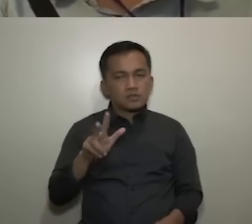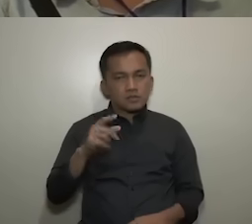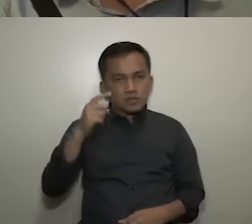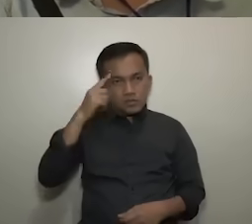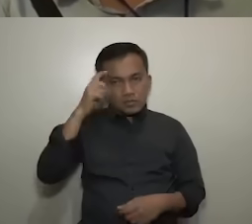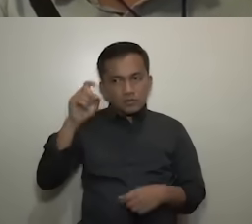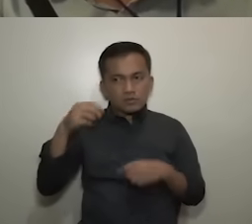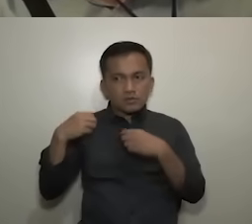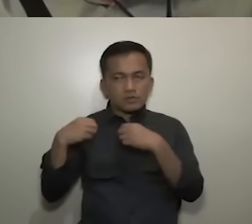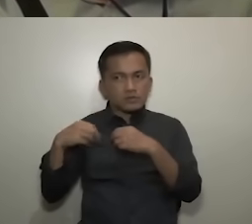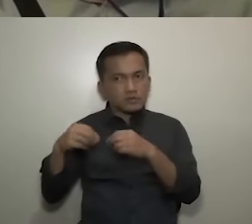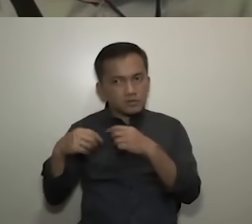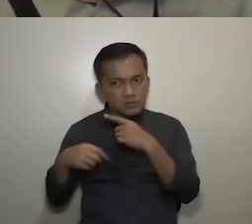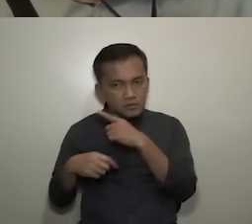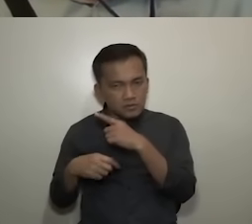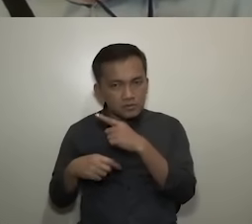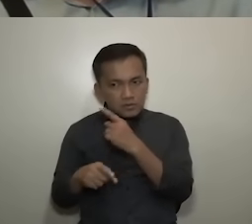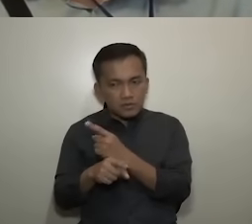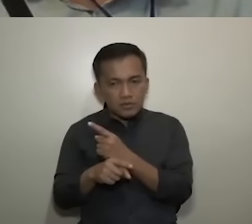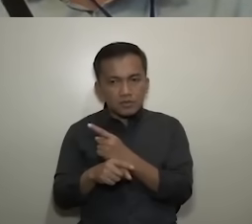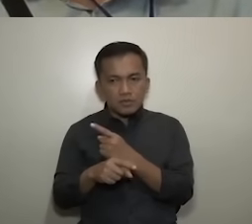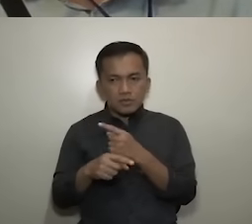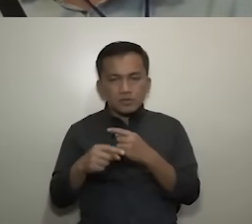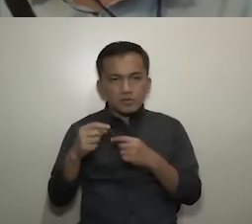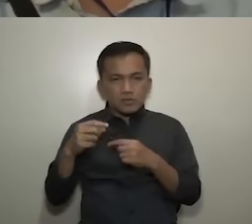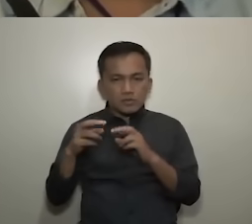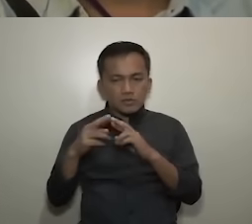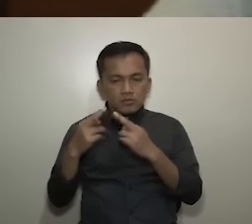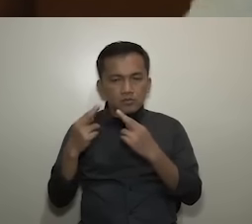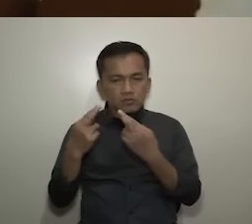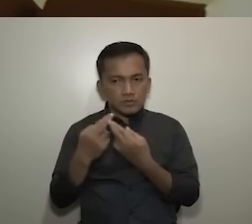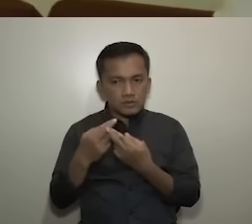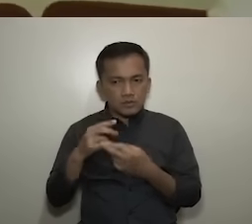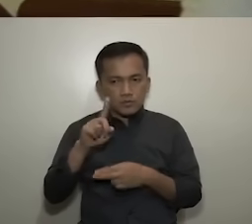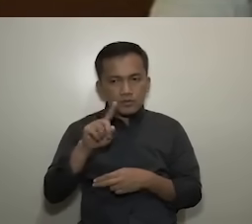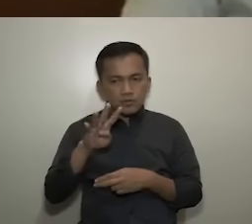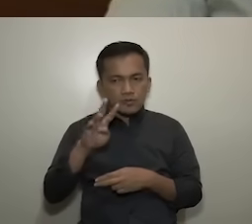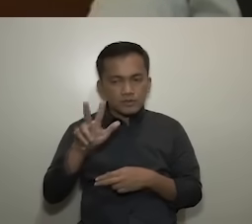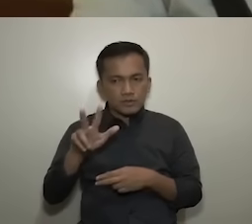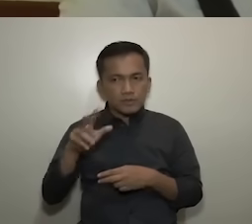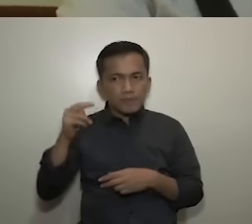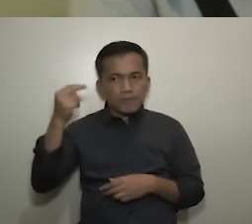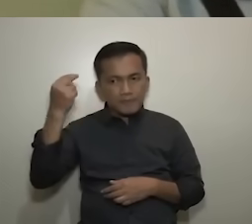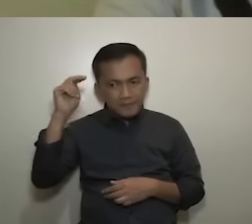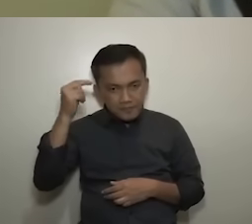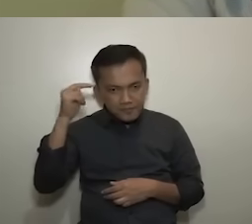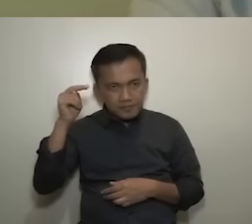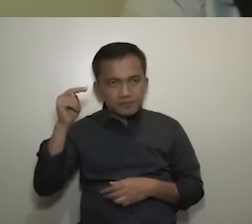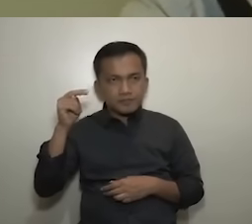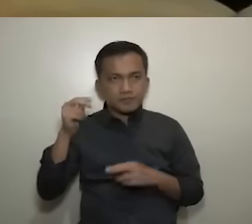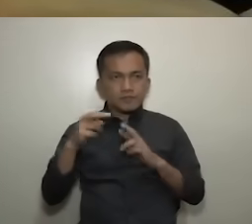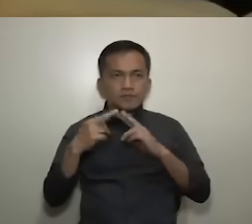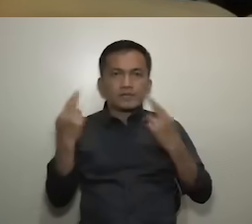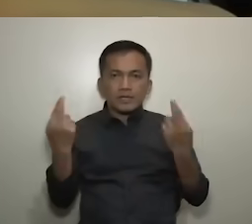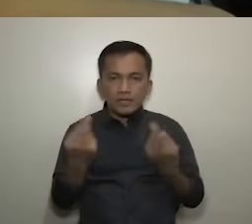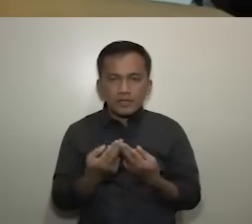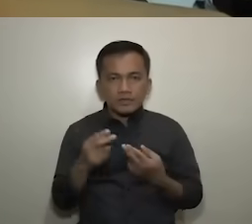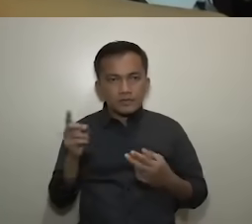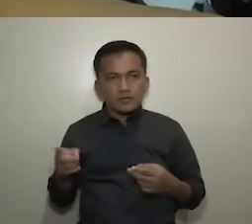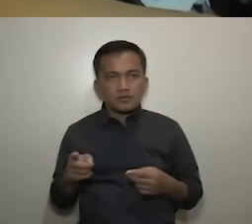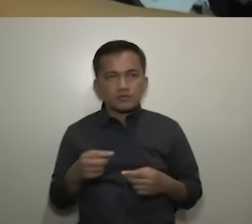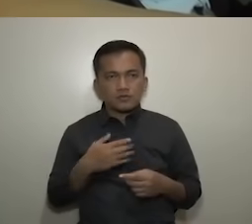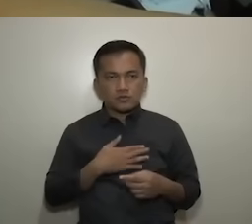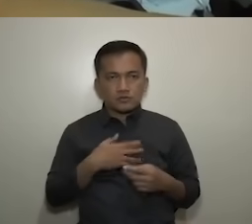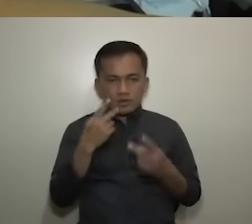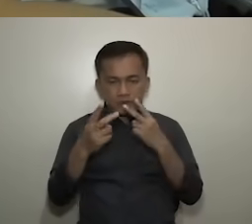join mo pa dun eh. Diba? May kamag-anak ka nag 143. Pamangkin mo, kamag-anak mo. Gusto ko lang makita